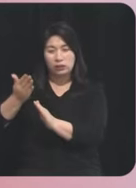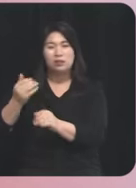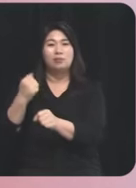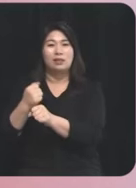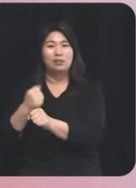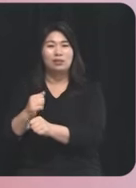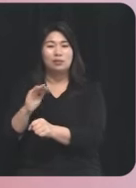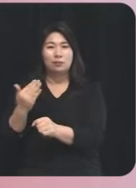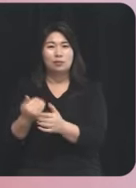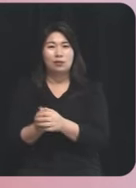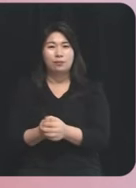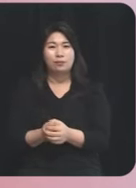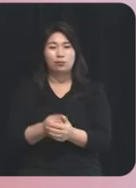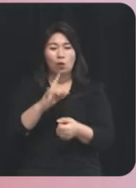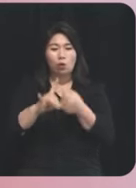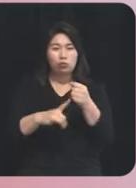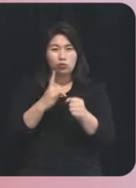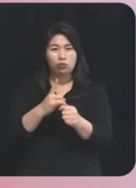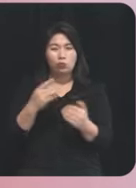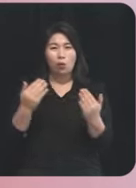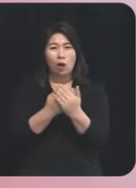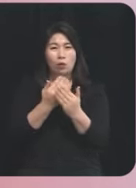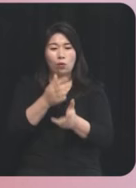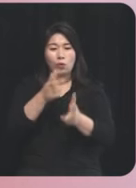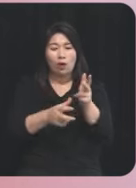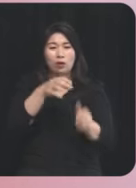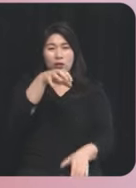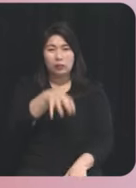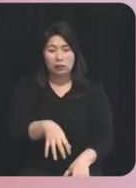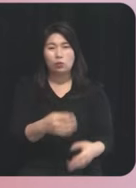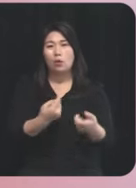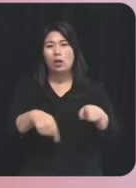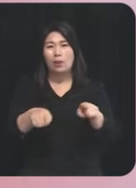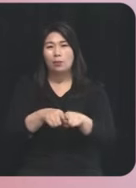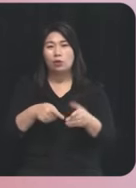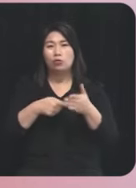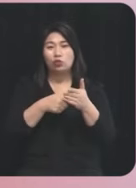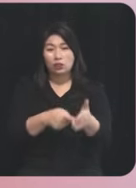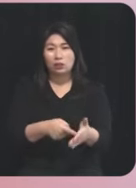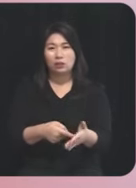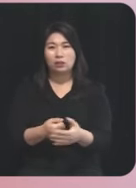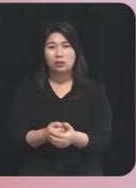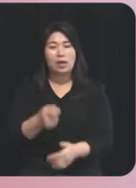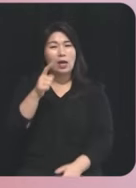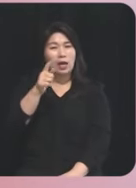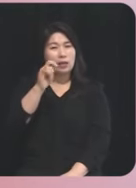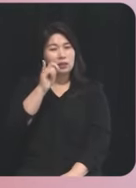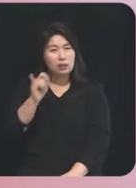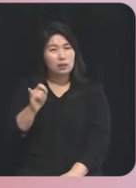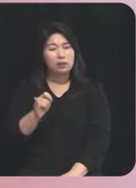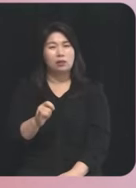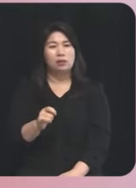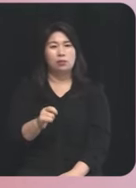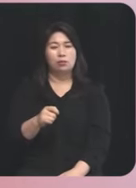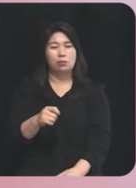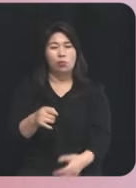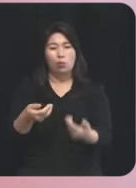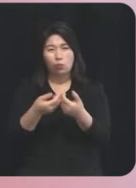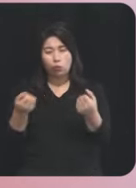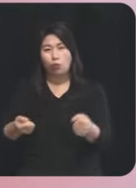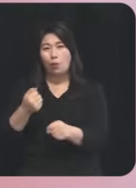이 외에도 우주항공 관련 산업단지 조성도 함께 추진하겠습니다. IT 관련 밸리도